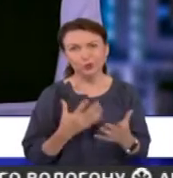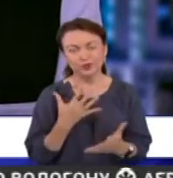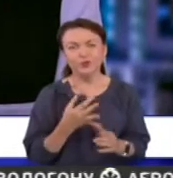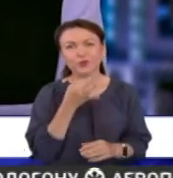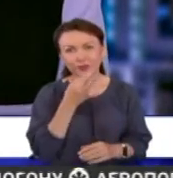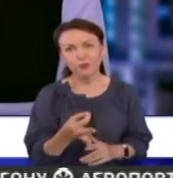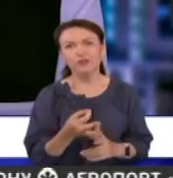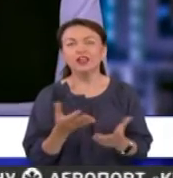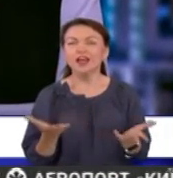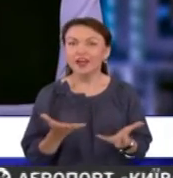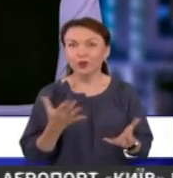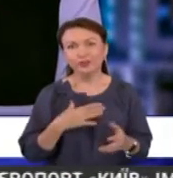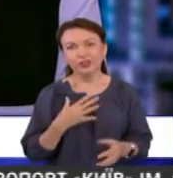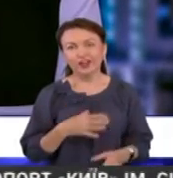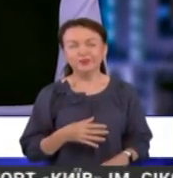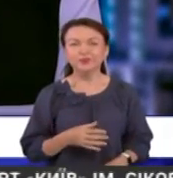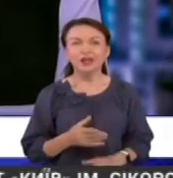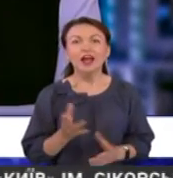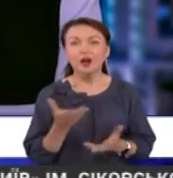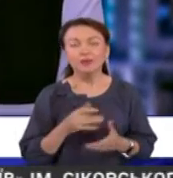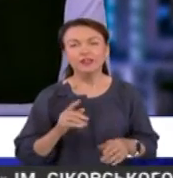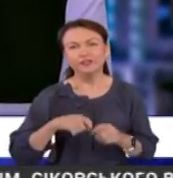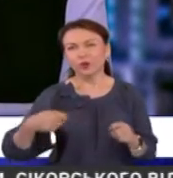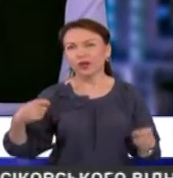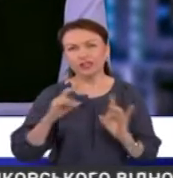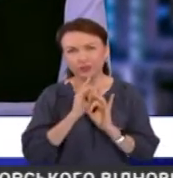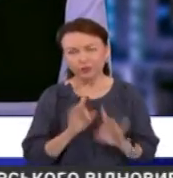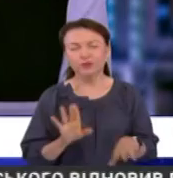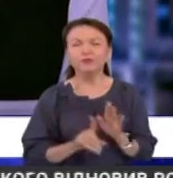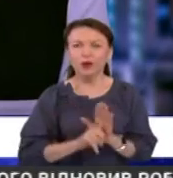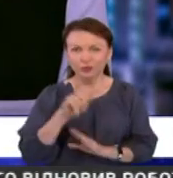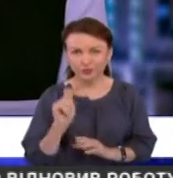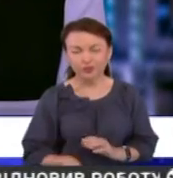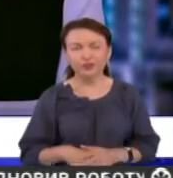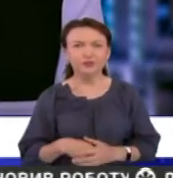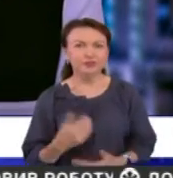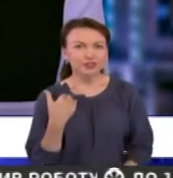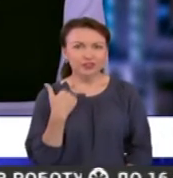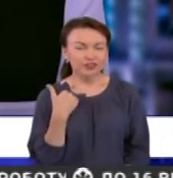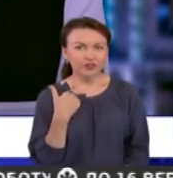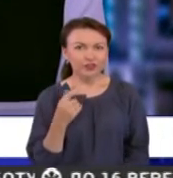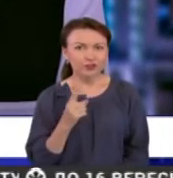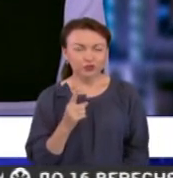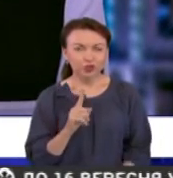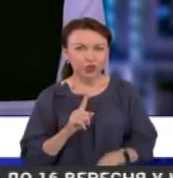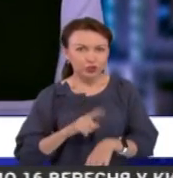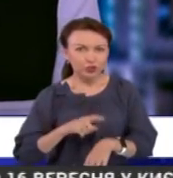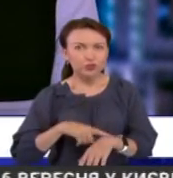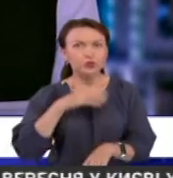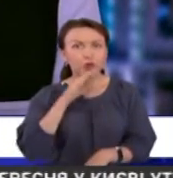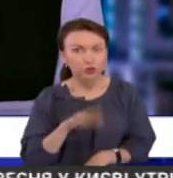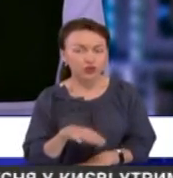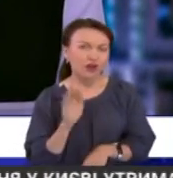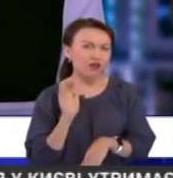відповідь ту, яку ви чекали. Ми, тим не менш, не будемо зволікати і будемо розпочинати, тому що, здавалося, в нас часу ніби вдосталь,